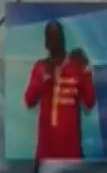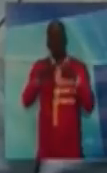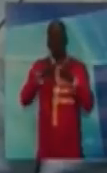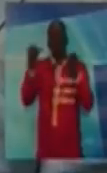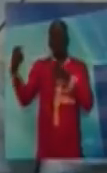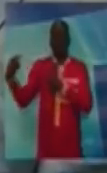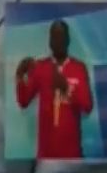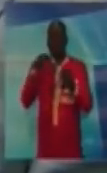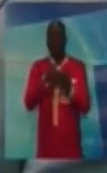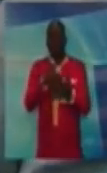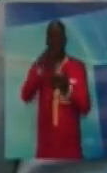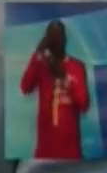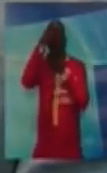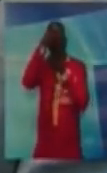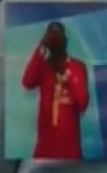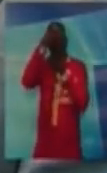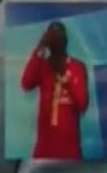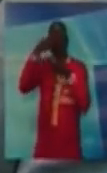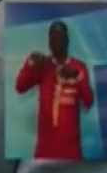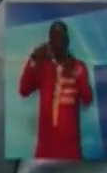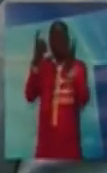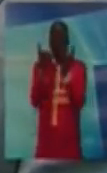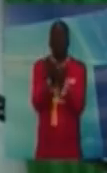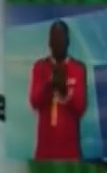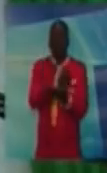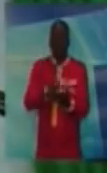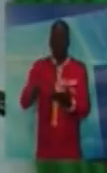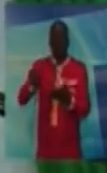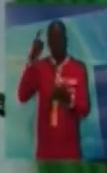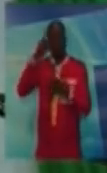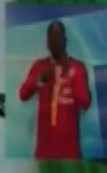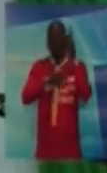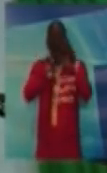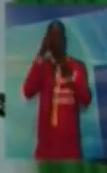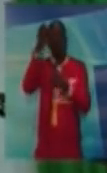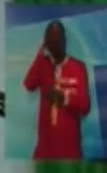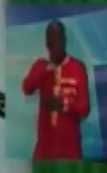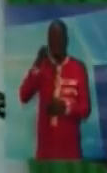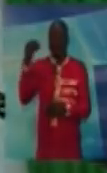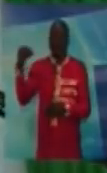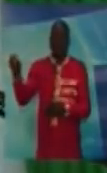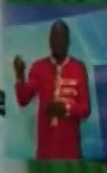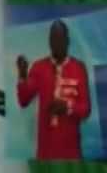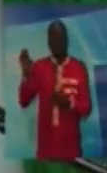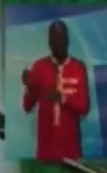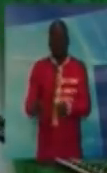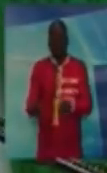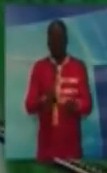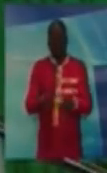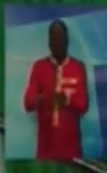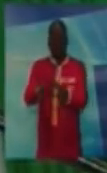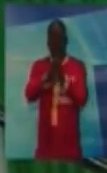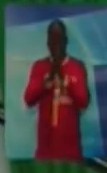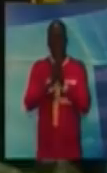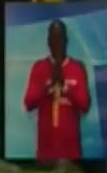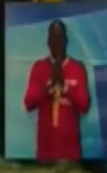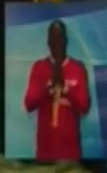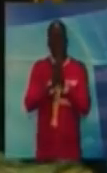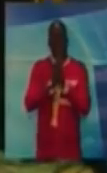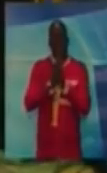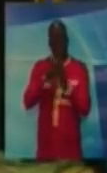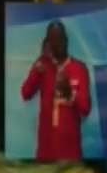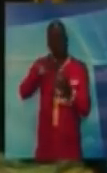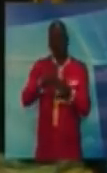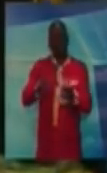dans la lutte contre le terrorisme, le groupement des éditeurs de presse publique de l'Afrique de l'Ouest formule des recommandations.